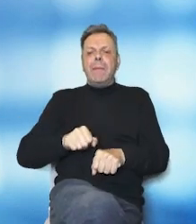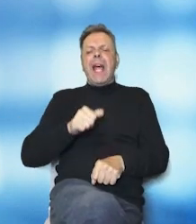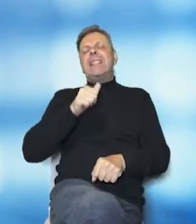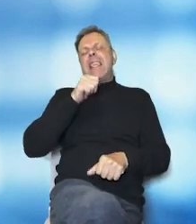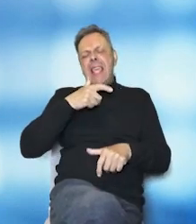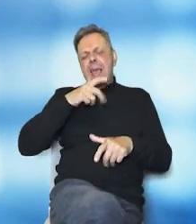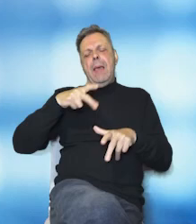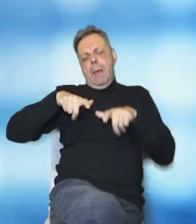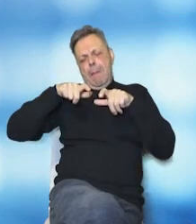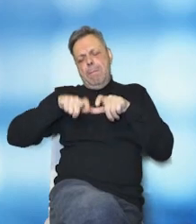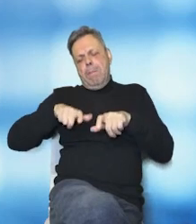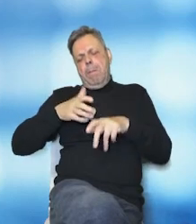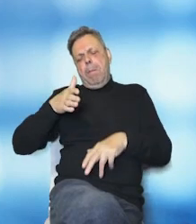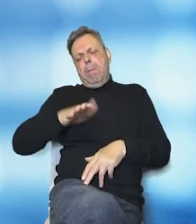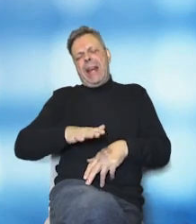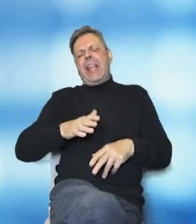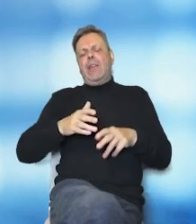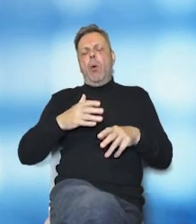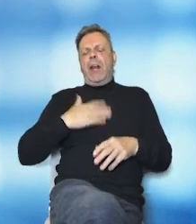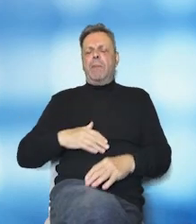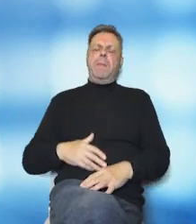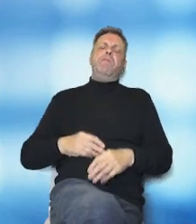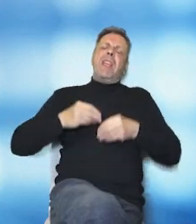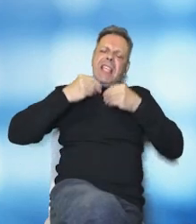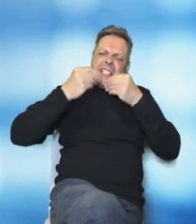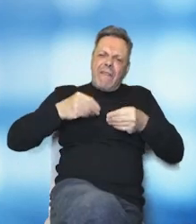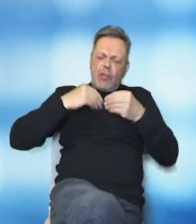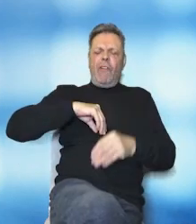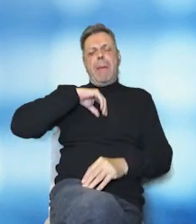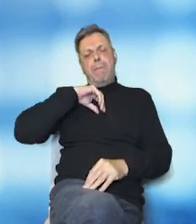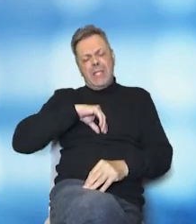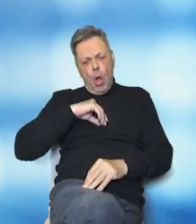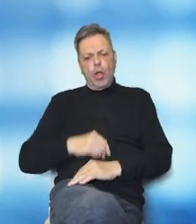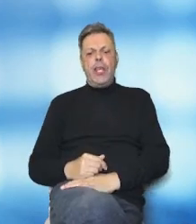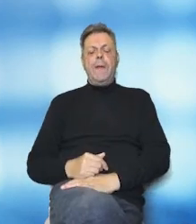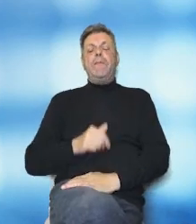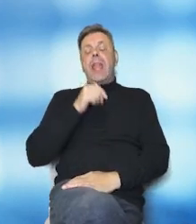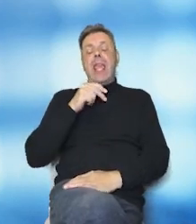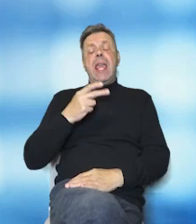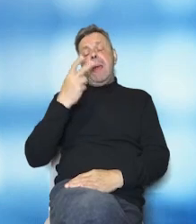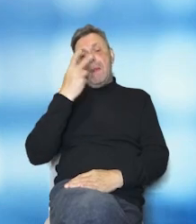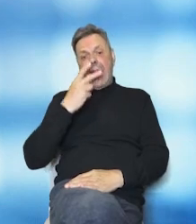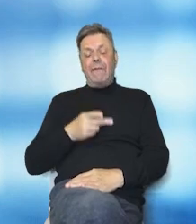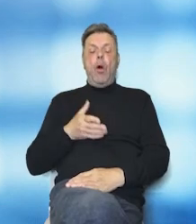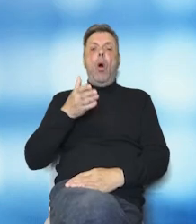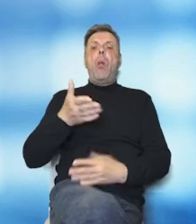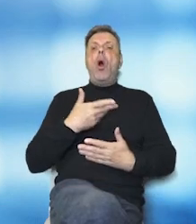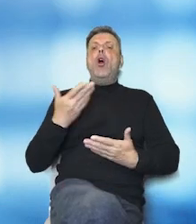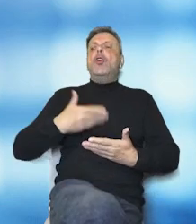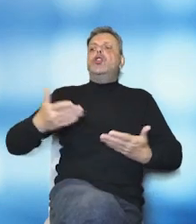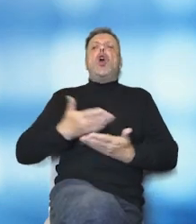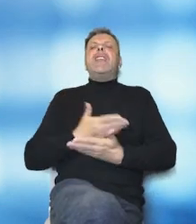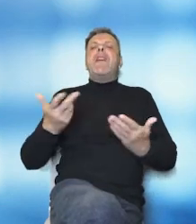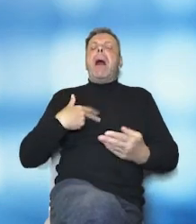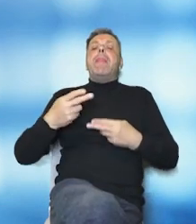skrbi, savjetuje psihološki, može savjetovati obiteljski i naravno ono što je svima